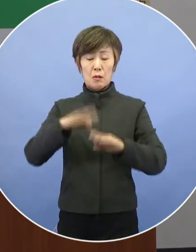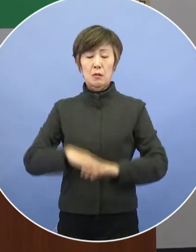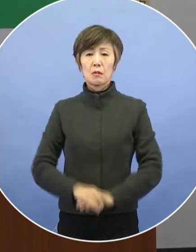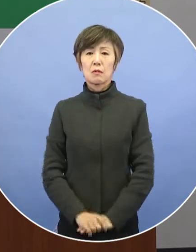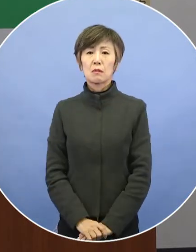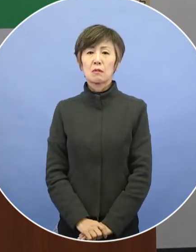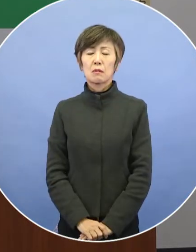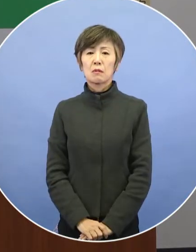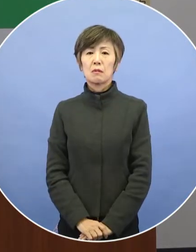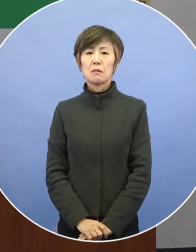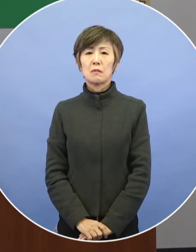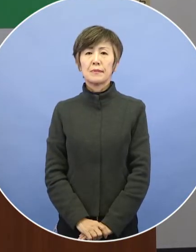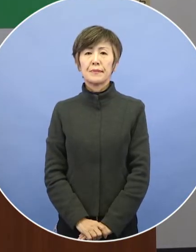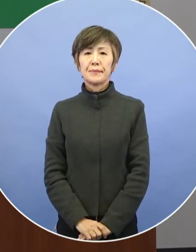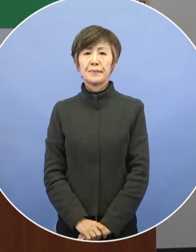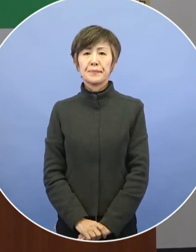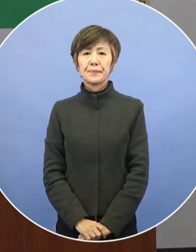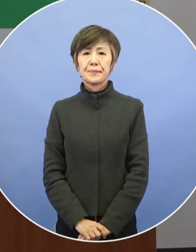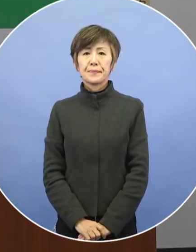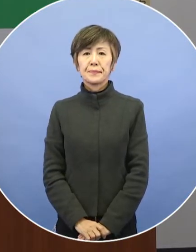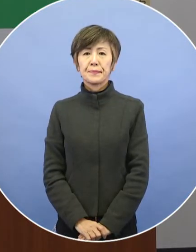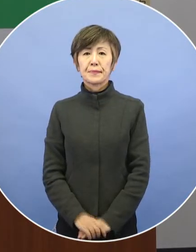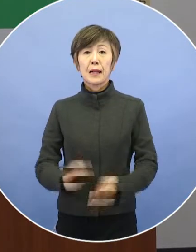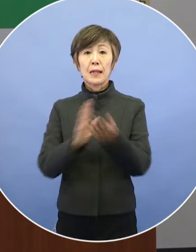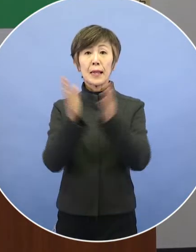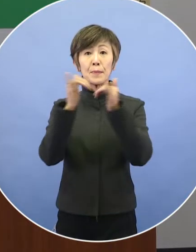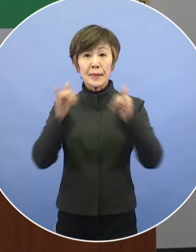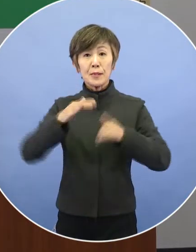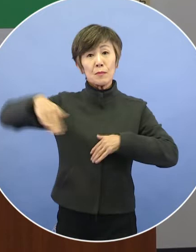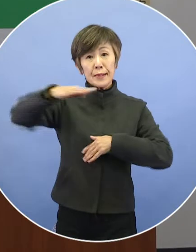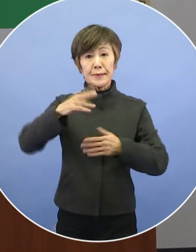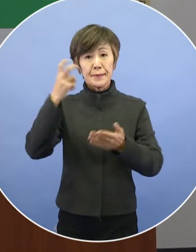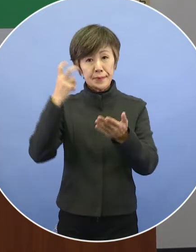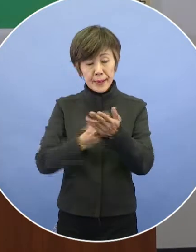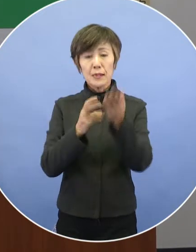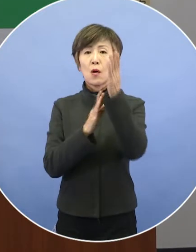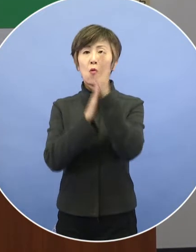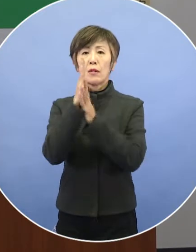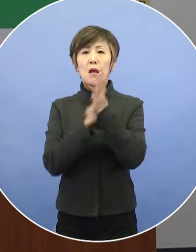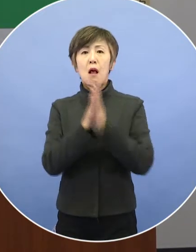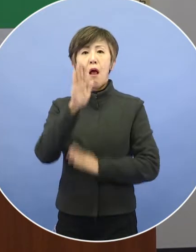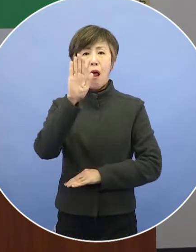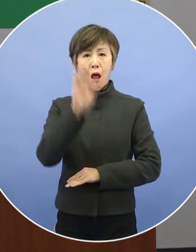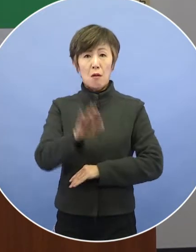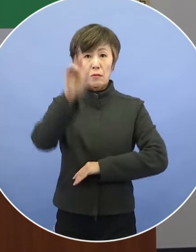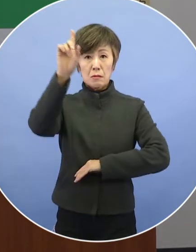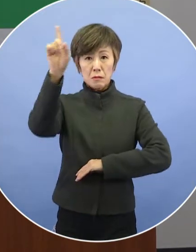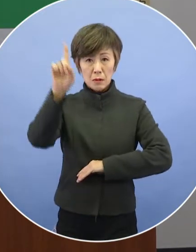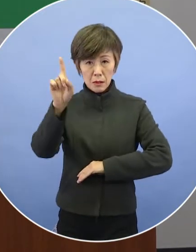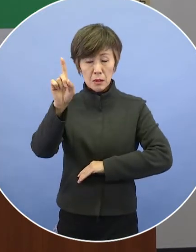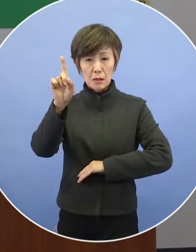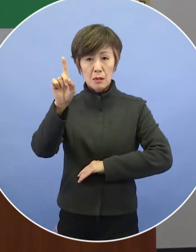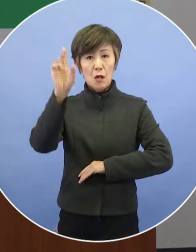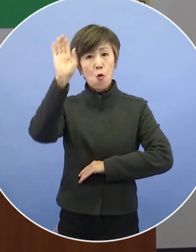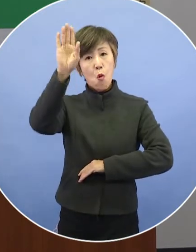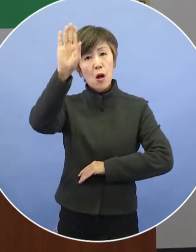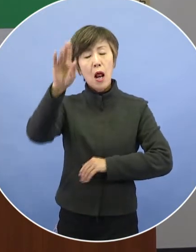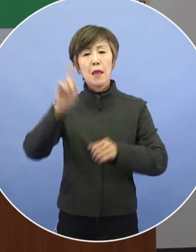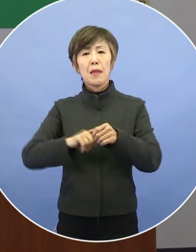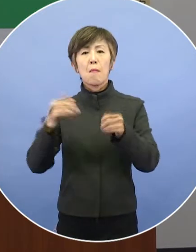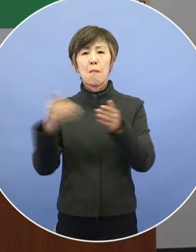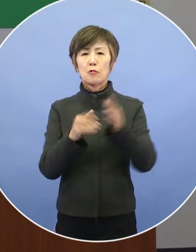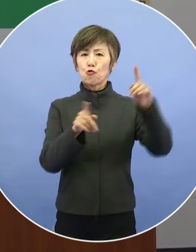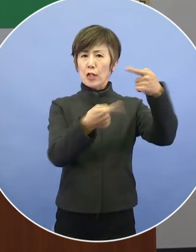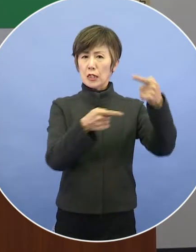いうことでございますそういうことで県民の皆さんにぜひお願いをしたいという点につきましてはこれから